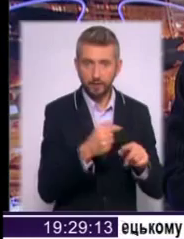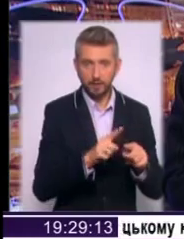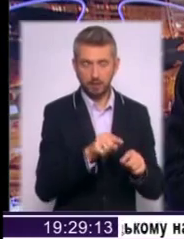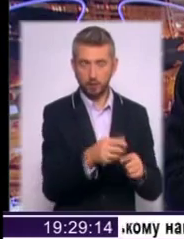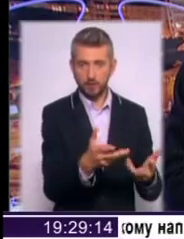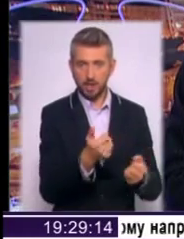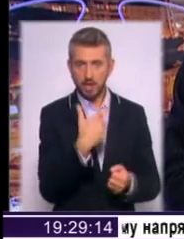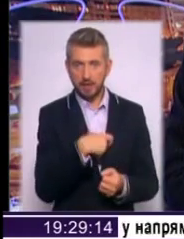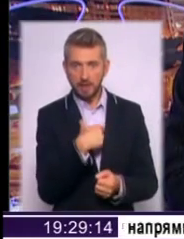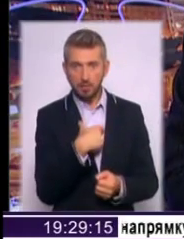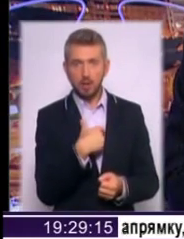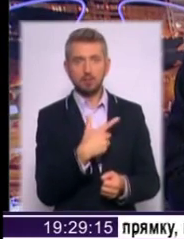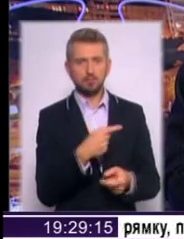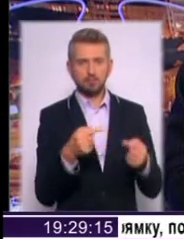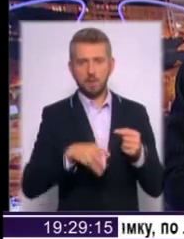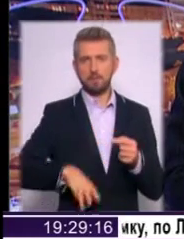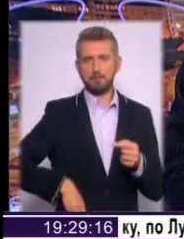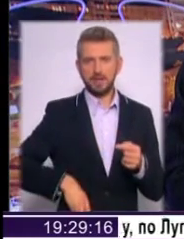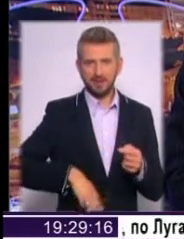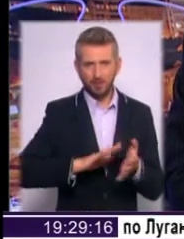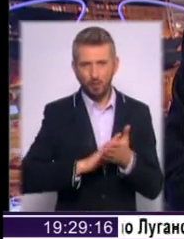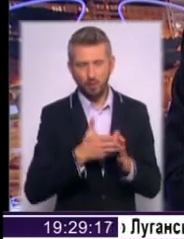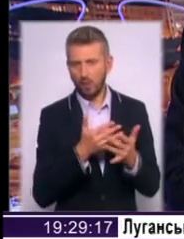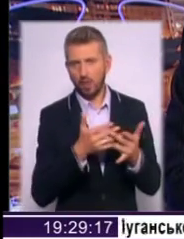себе в межах того ж самого мінського процесу, яких завгодно,